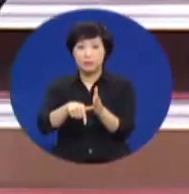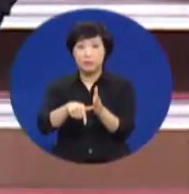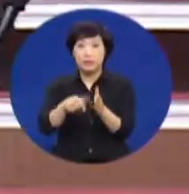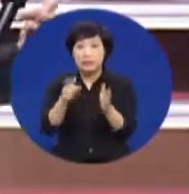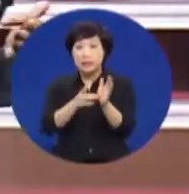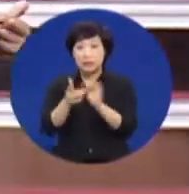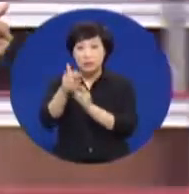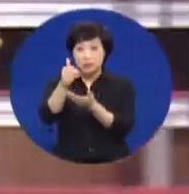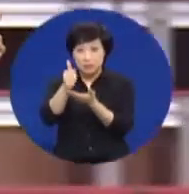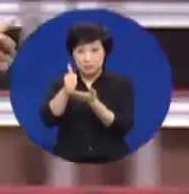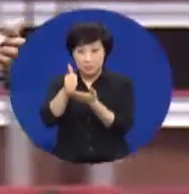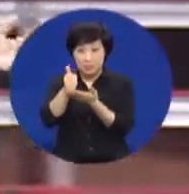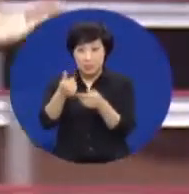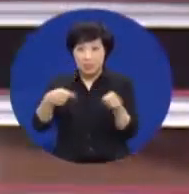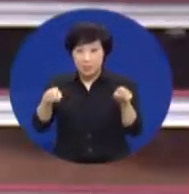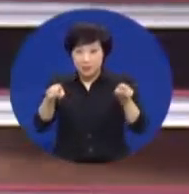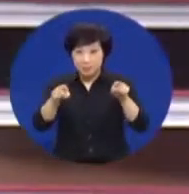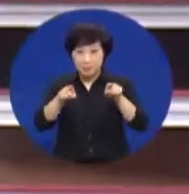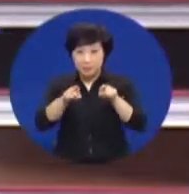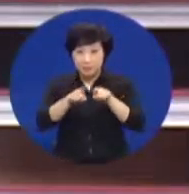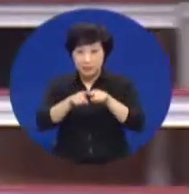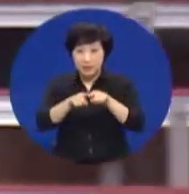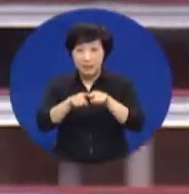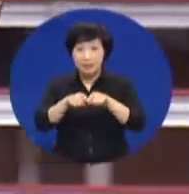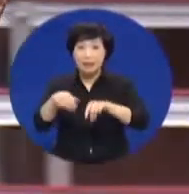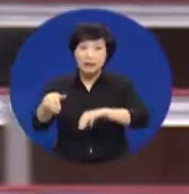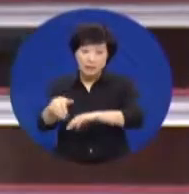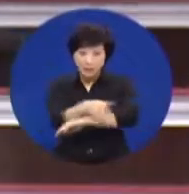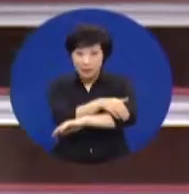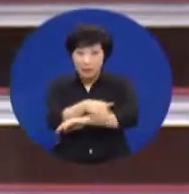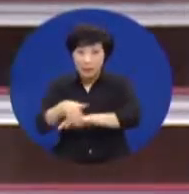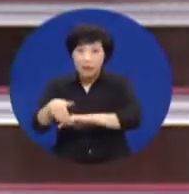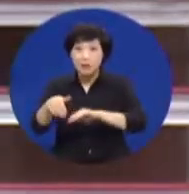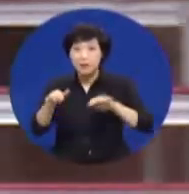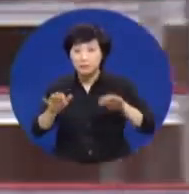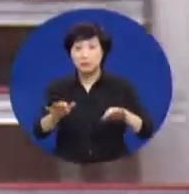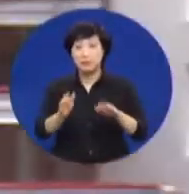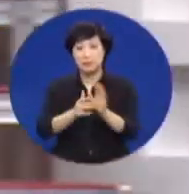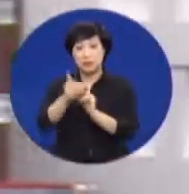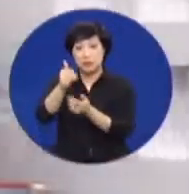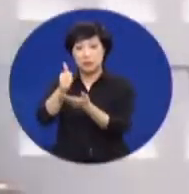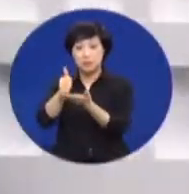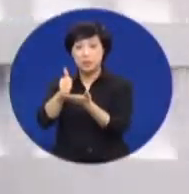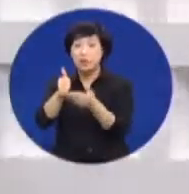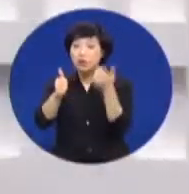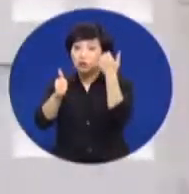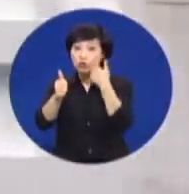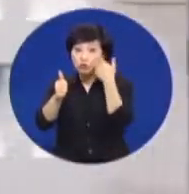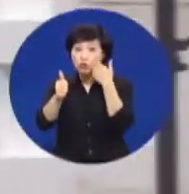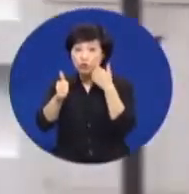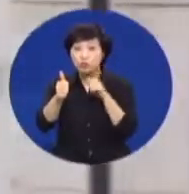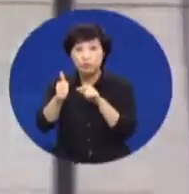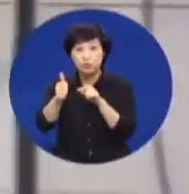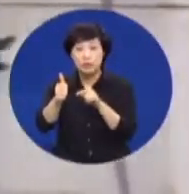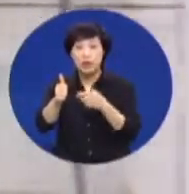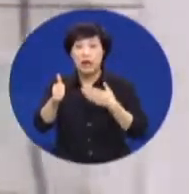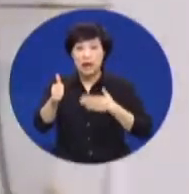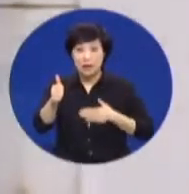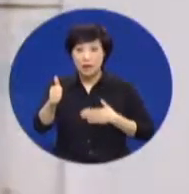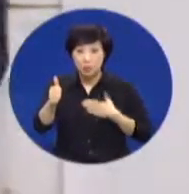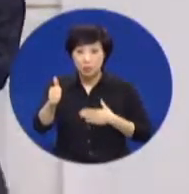자기와 함께 다니면서 자기가 누군가를